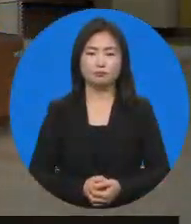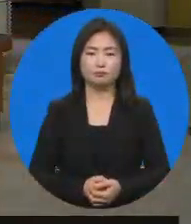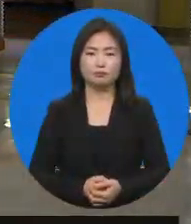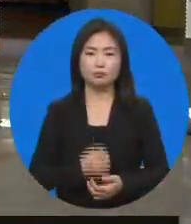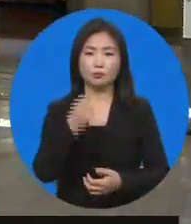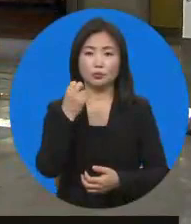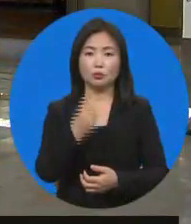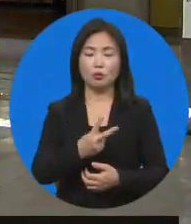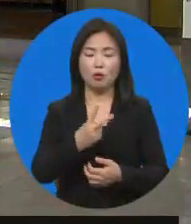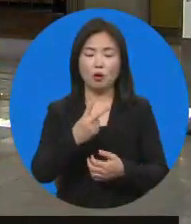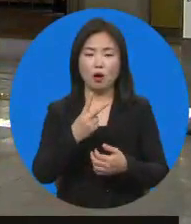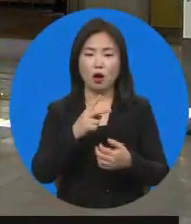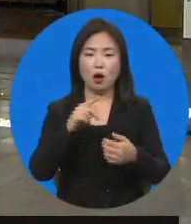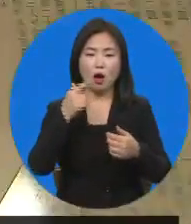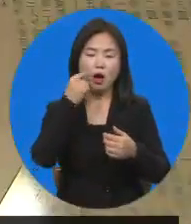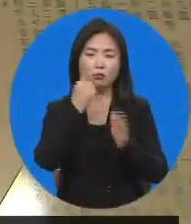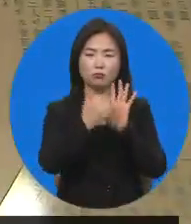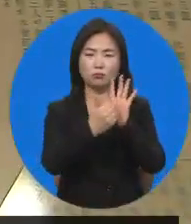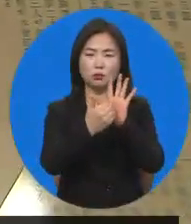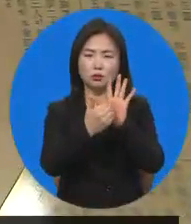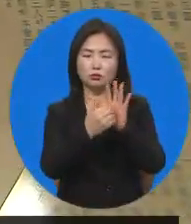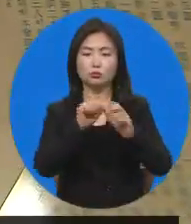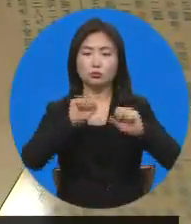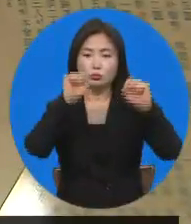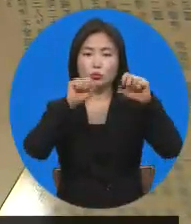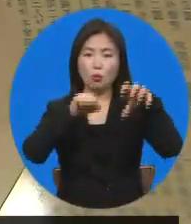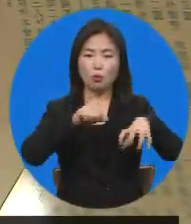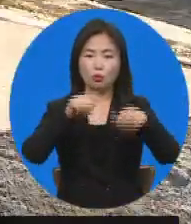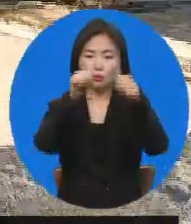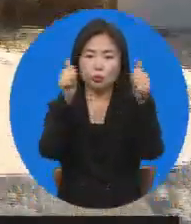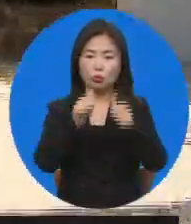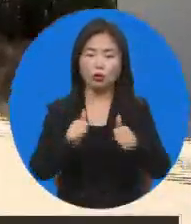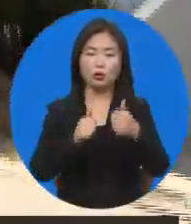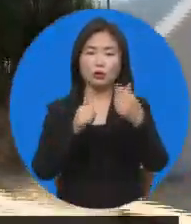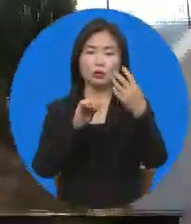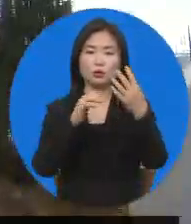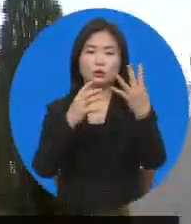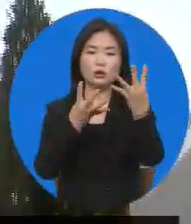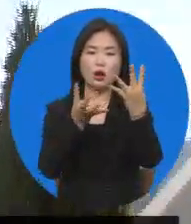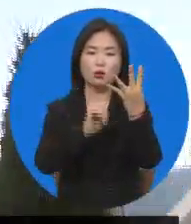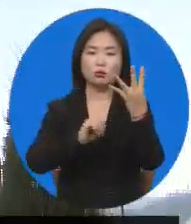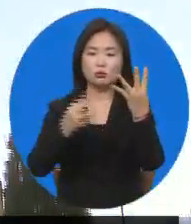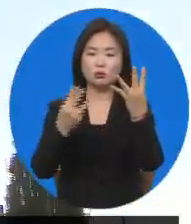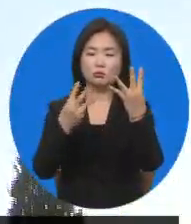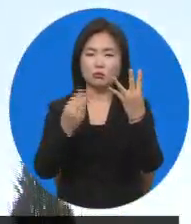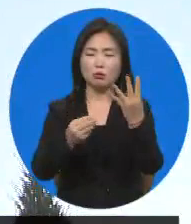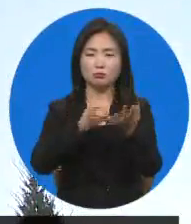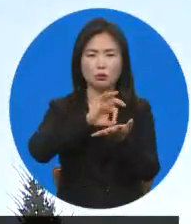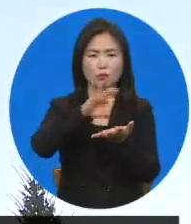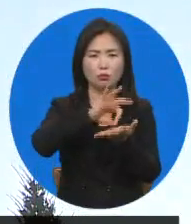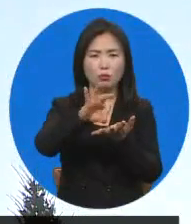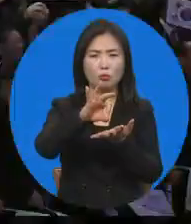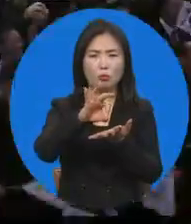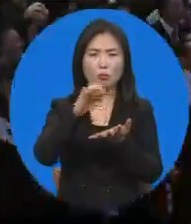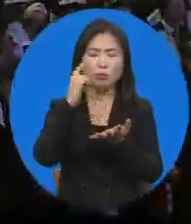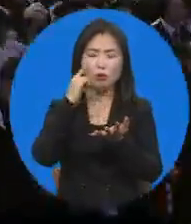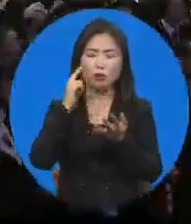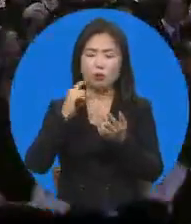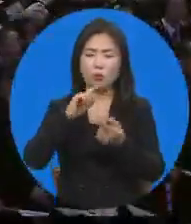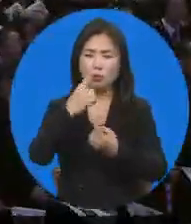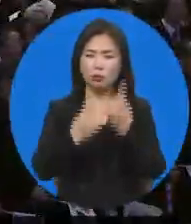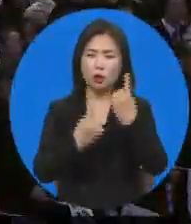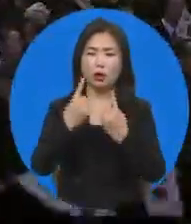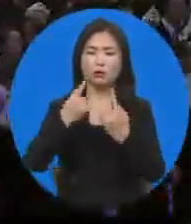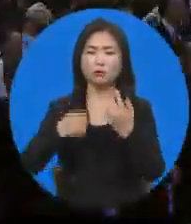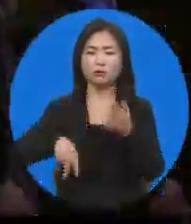또 항일 독립운동 전시공간과 조형물에 4억 3000만원을 쓰는데 이 금액은 생계가 어려운